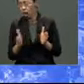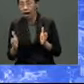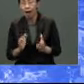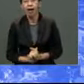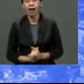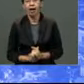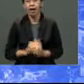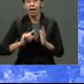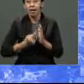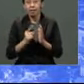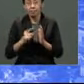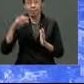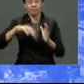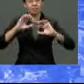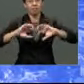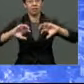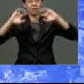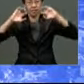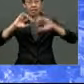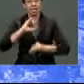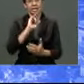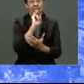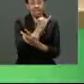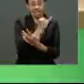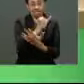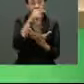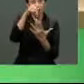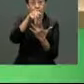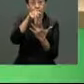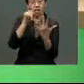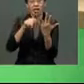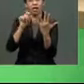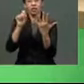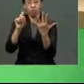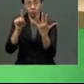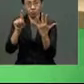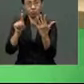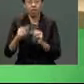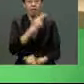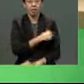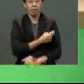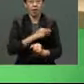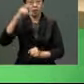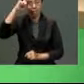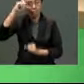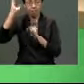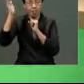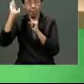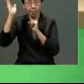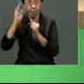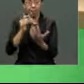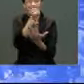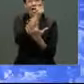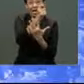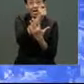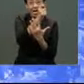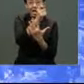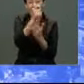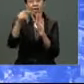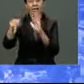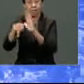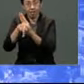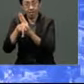าวจากที่ทำเนียบรัฐบาลเราจะมีวันจันทร์วันพุธและวันศุกร์โดยท่านโฆษกสบค.ส่วนวันอังคารและวันพฤหัส